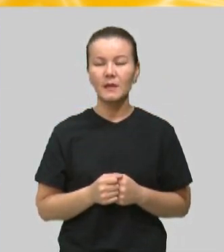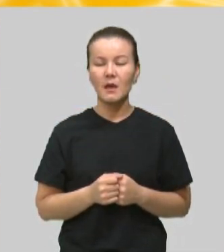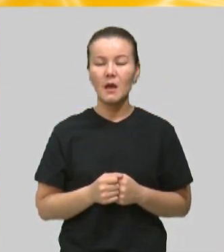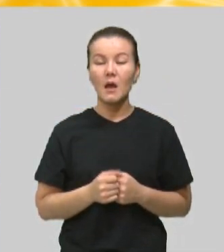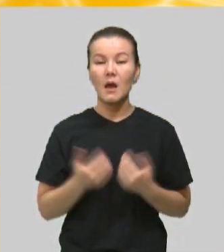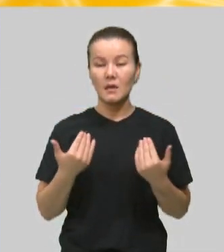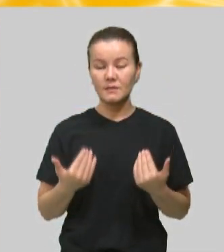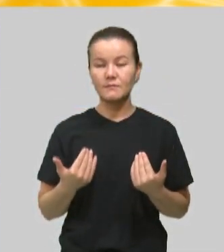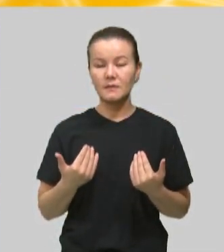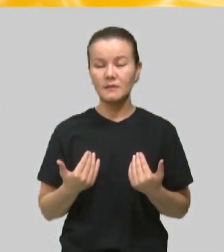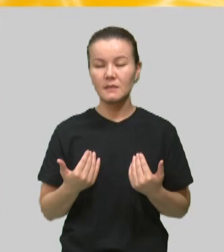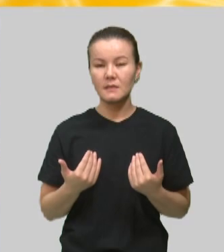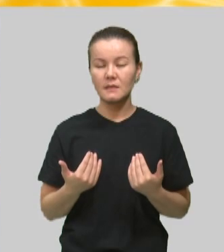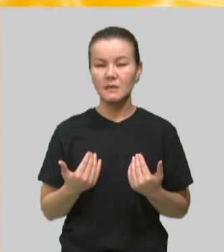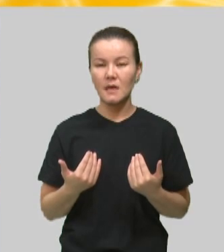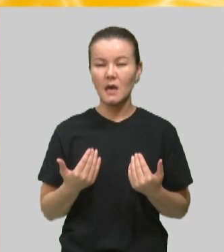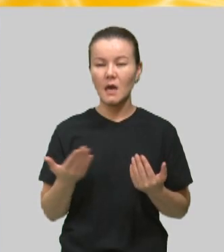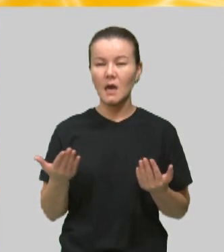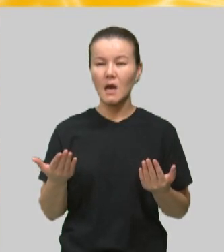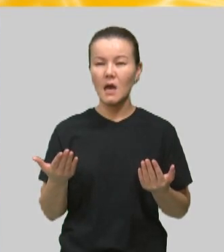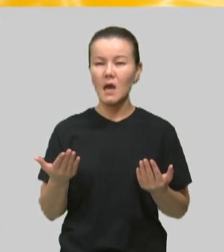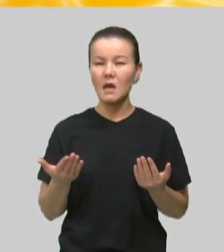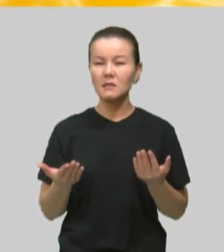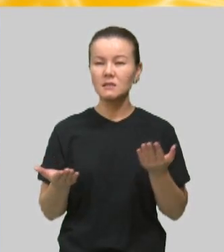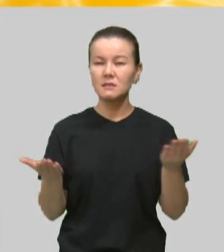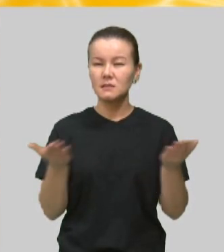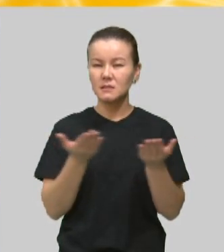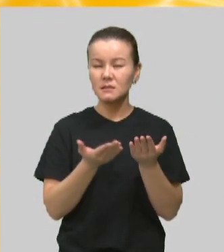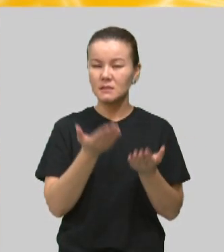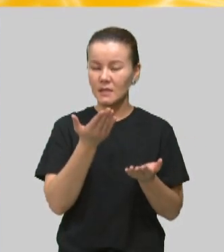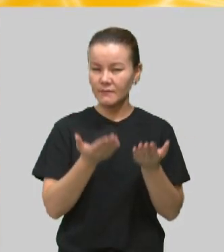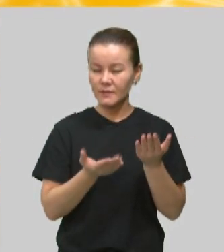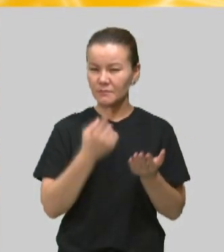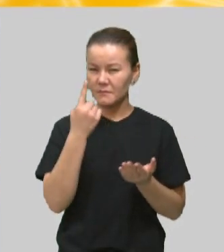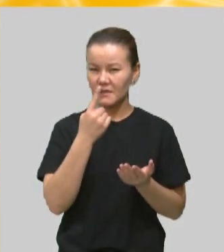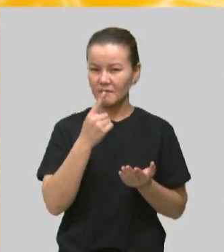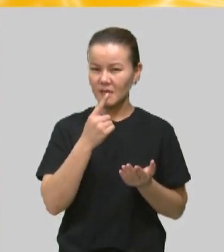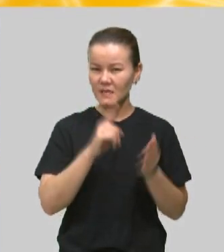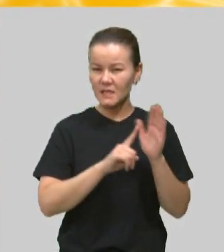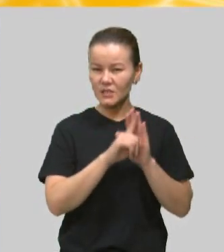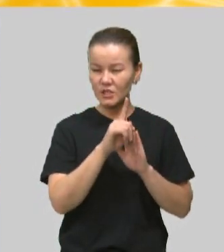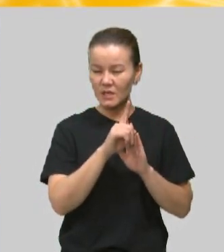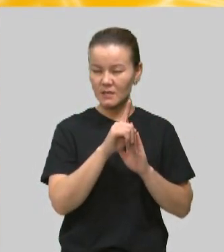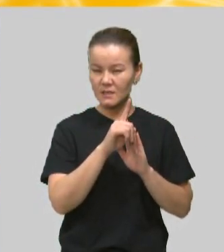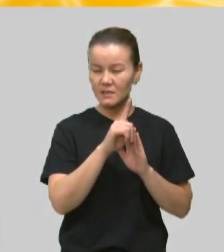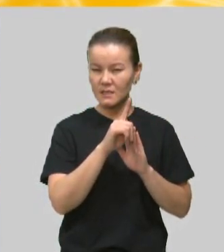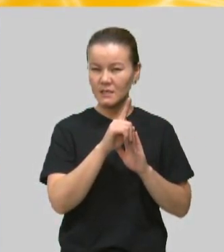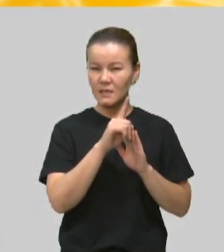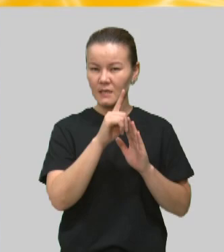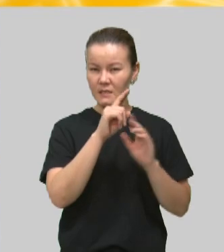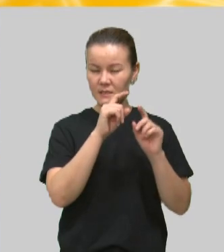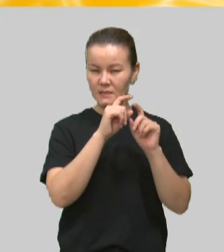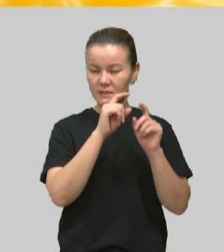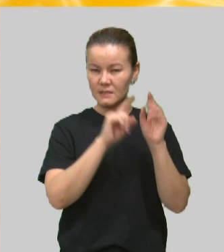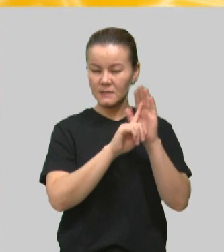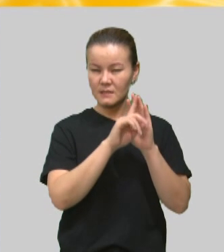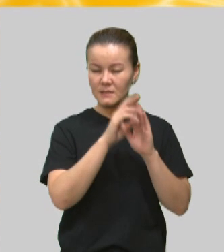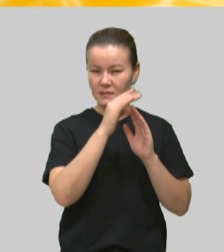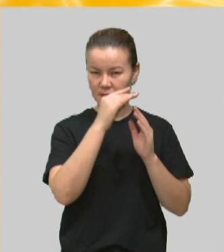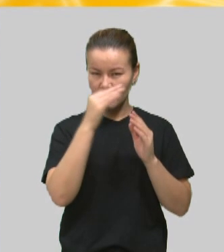А теперь сравним первоначальный текст со вторым